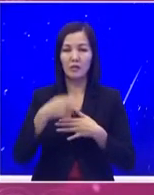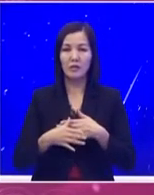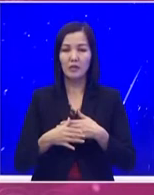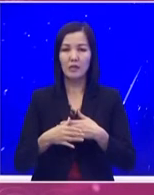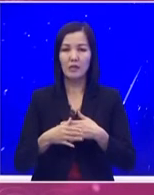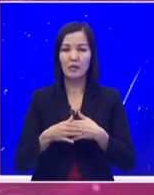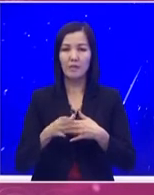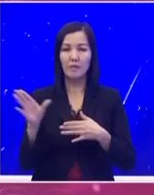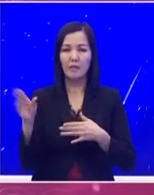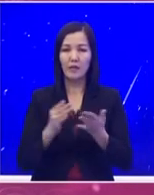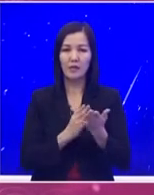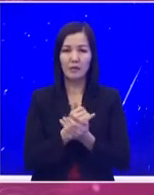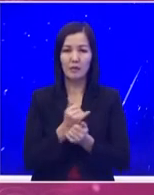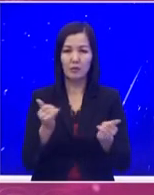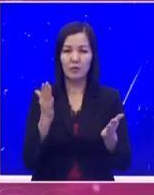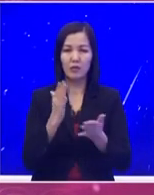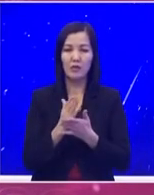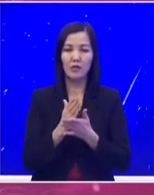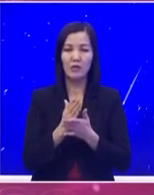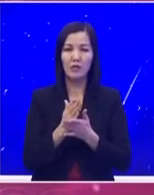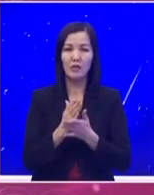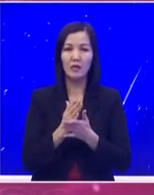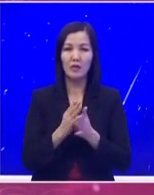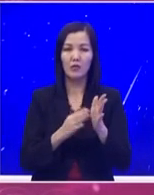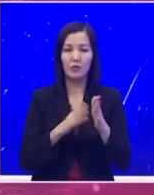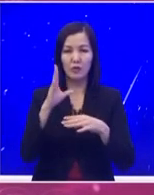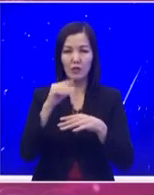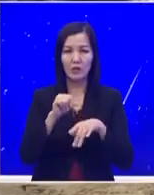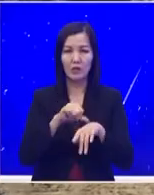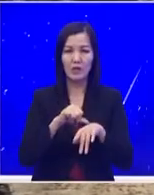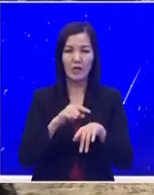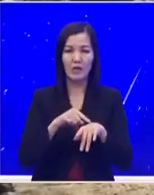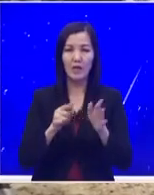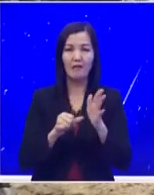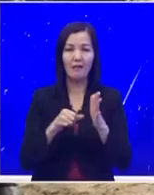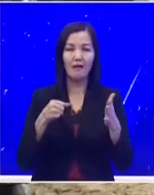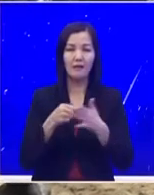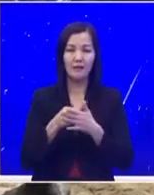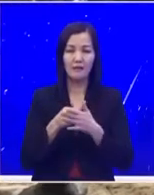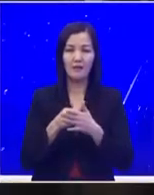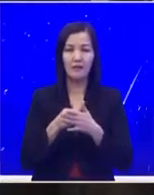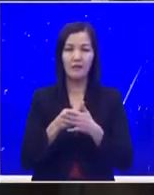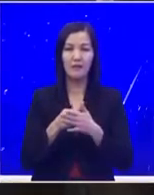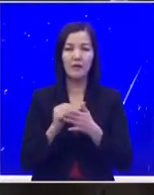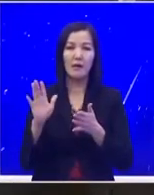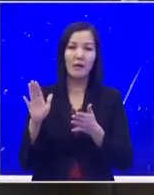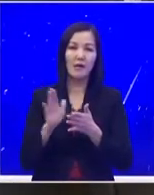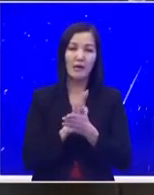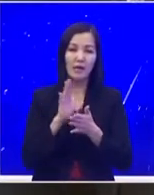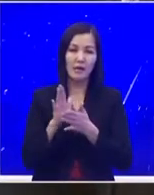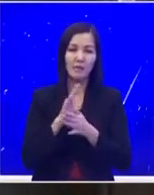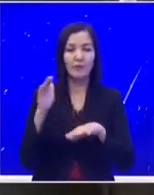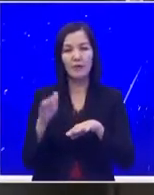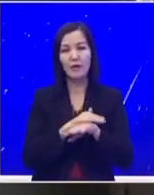жаңа түгелдей қызмет көрсететін болады. 9 мен кешкі 6 жарымға дейін. Ақы дәметпей, қайтарымын күтпей ізгілікті іске